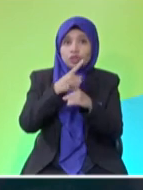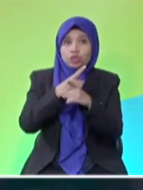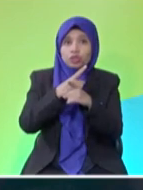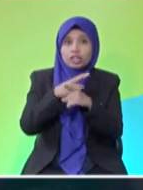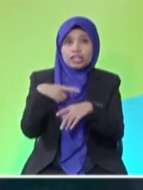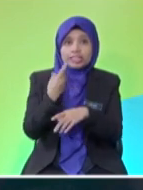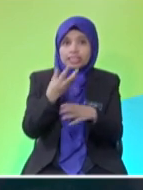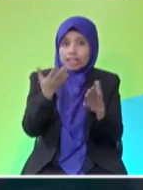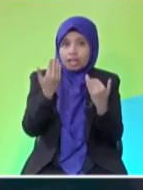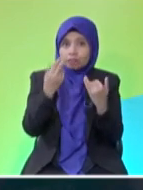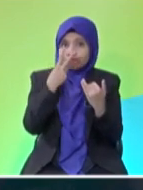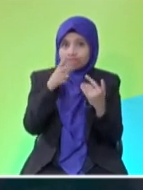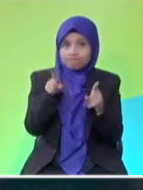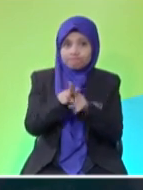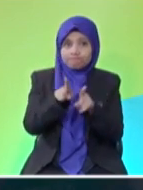semua